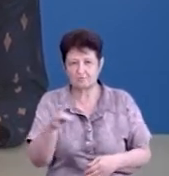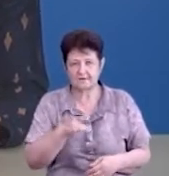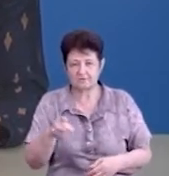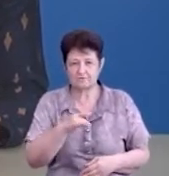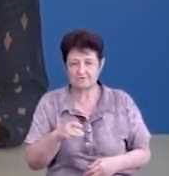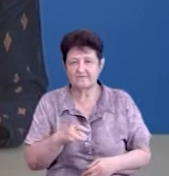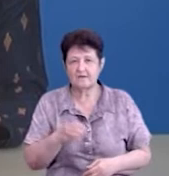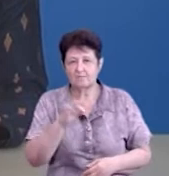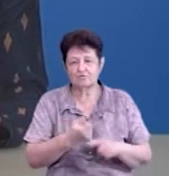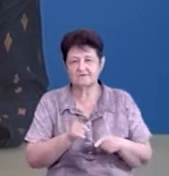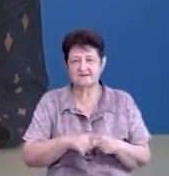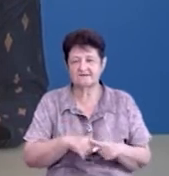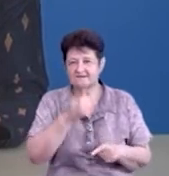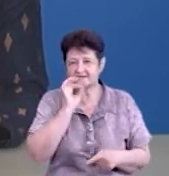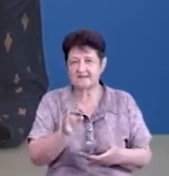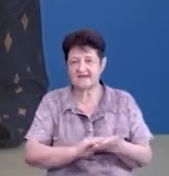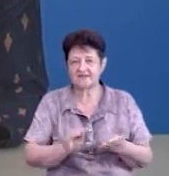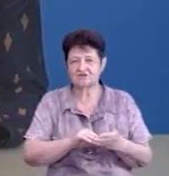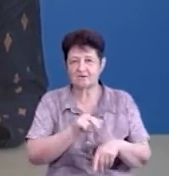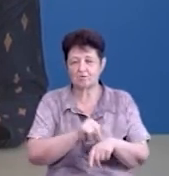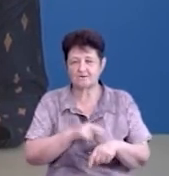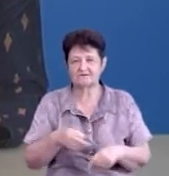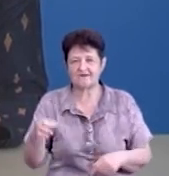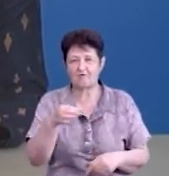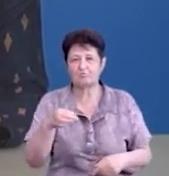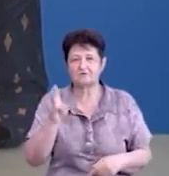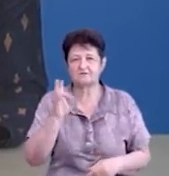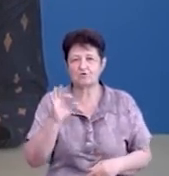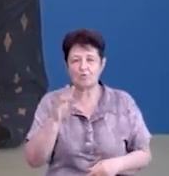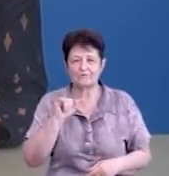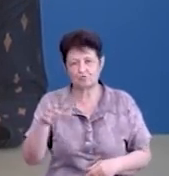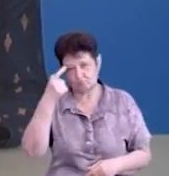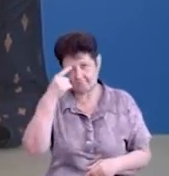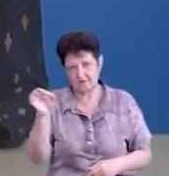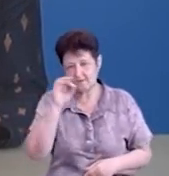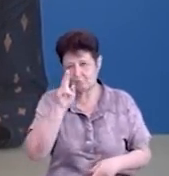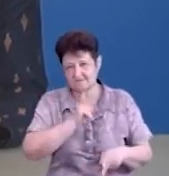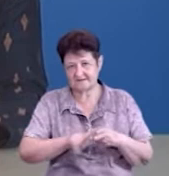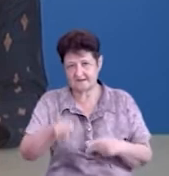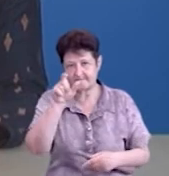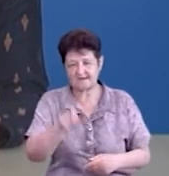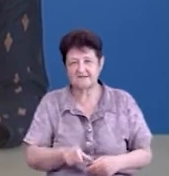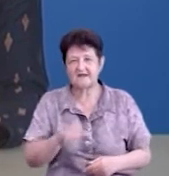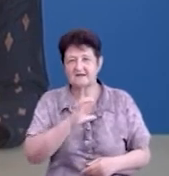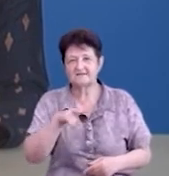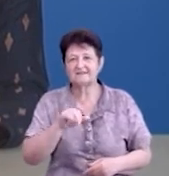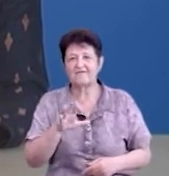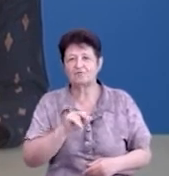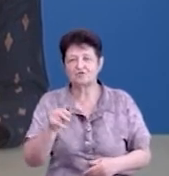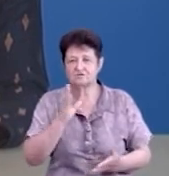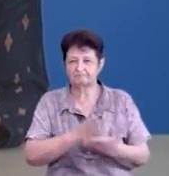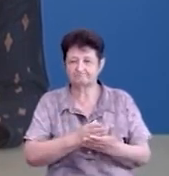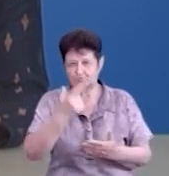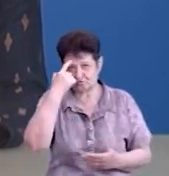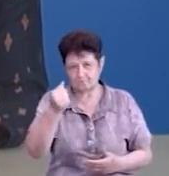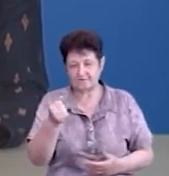Чернігівщині. Про це Суспільному сказала речниця поліції області Юлія Ковтун. Повідомлення про зникнення мешканки Славутича надійшло до